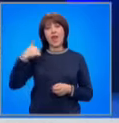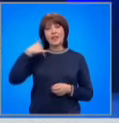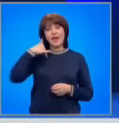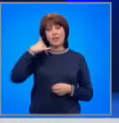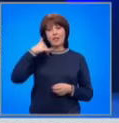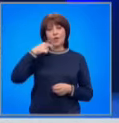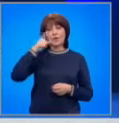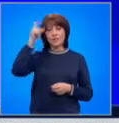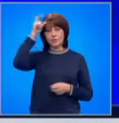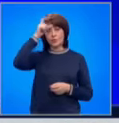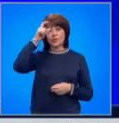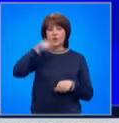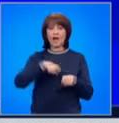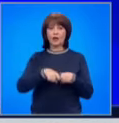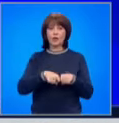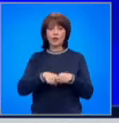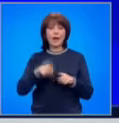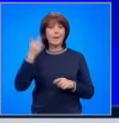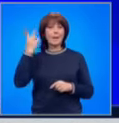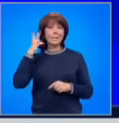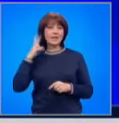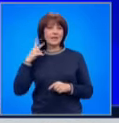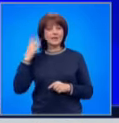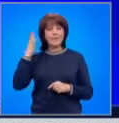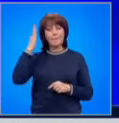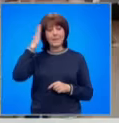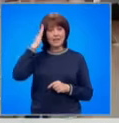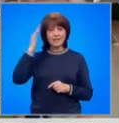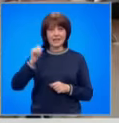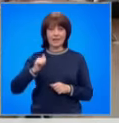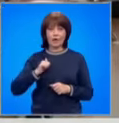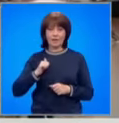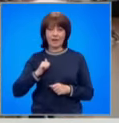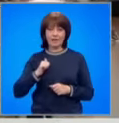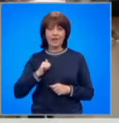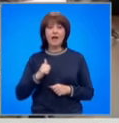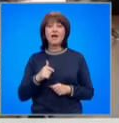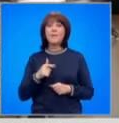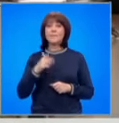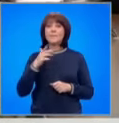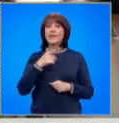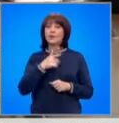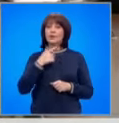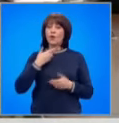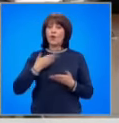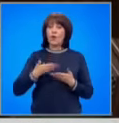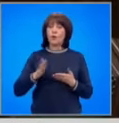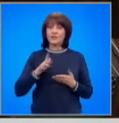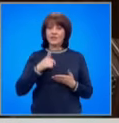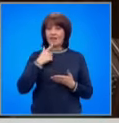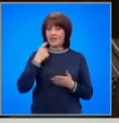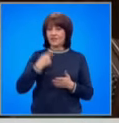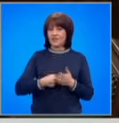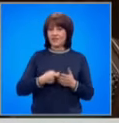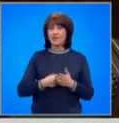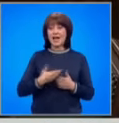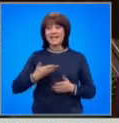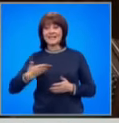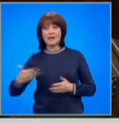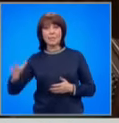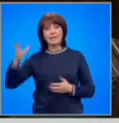колега Хулус Якар и с британски министър на отбраната Бен Уолъс. Уолъс се отхвърли утвърденията на Шойгу, че западните страни